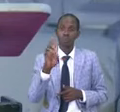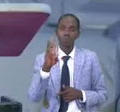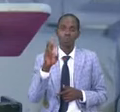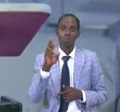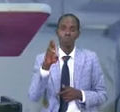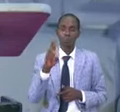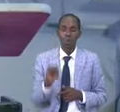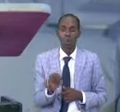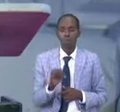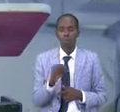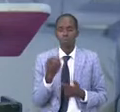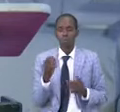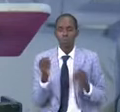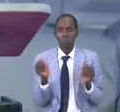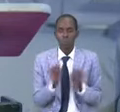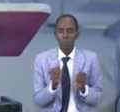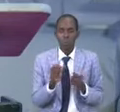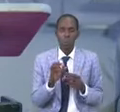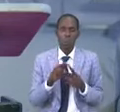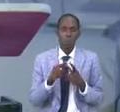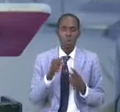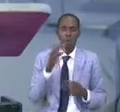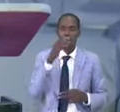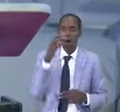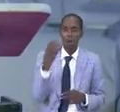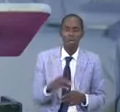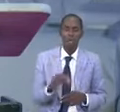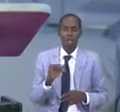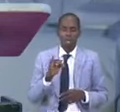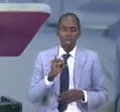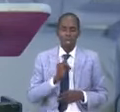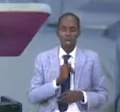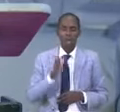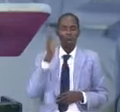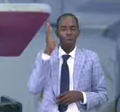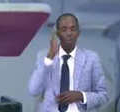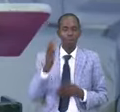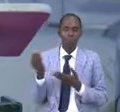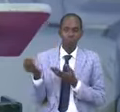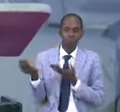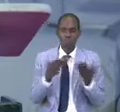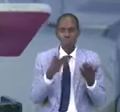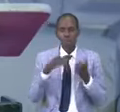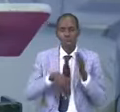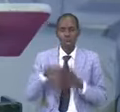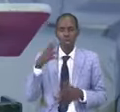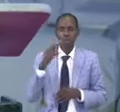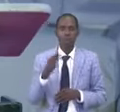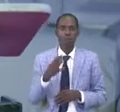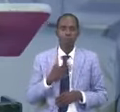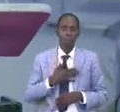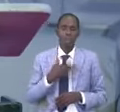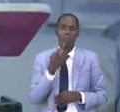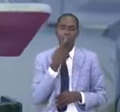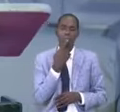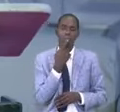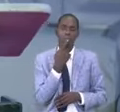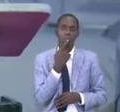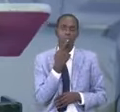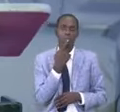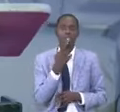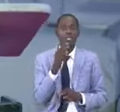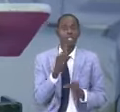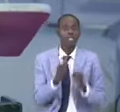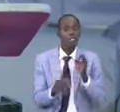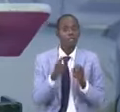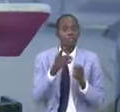vomirai de ma bouche il n'y a pas de place pour la tirer dans la maison de Dieu je disais un